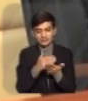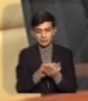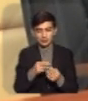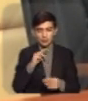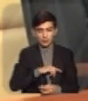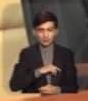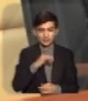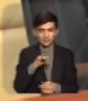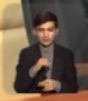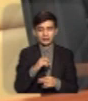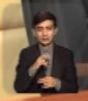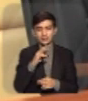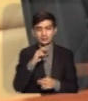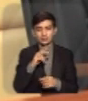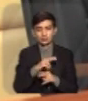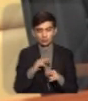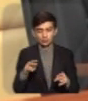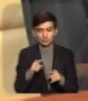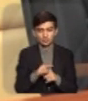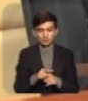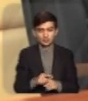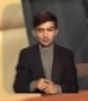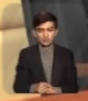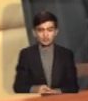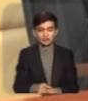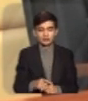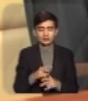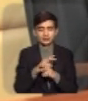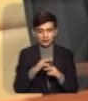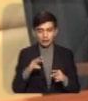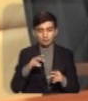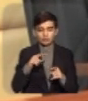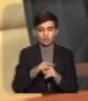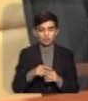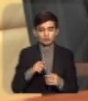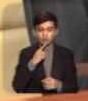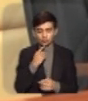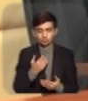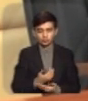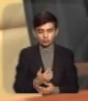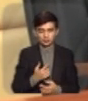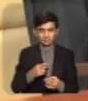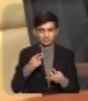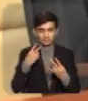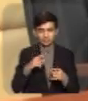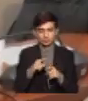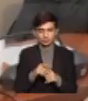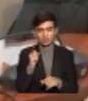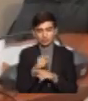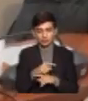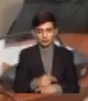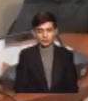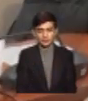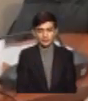никому закажу и никому не усложнять задачу